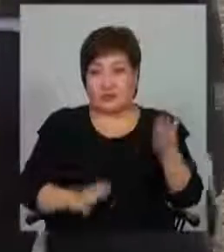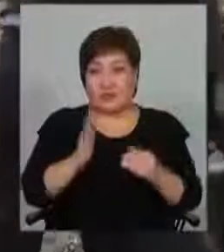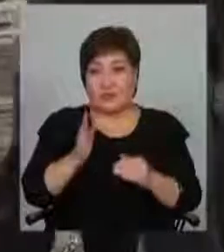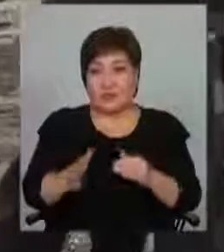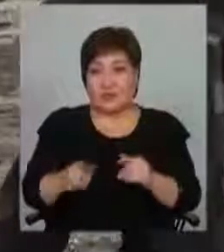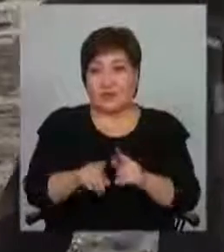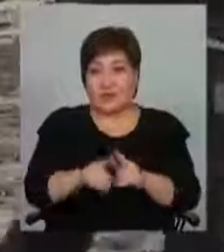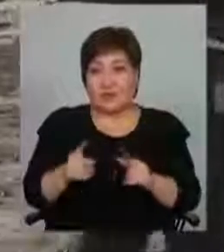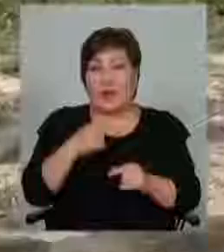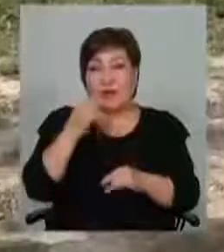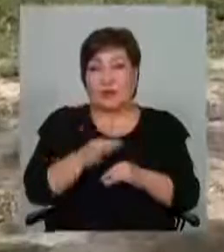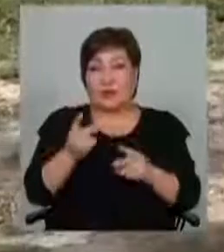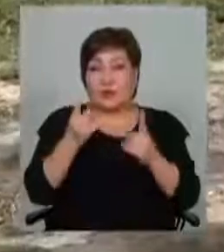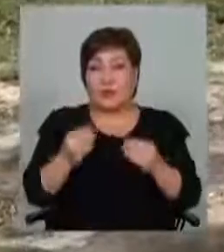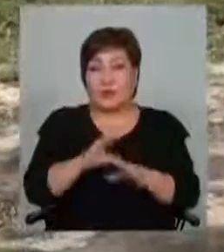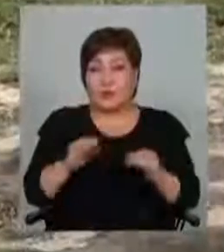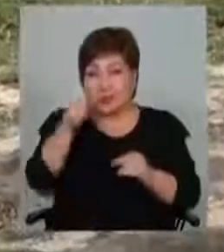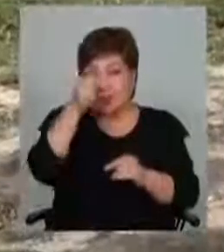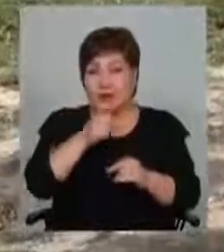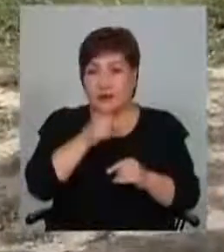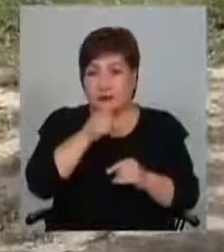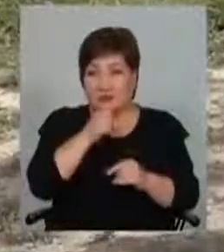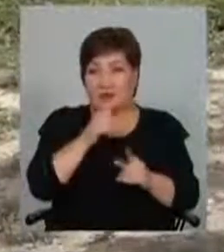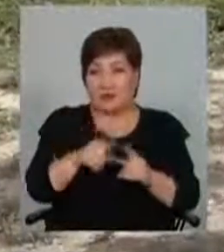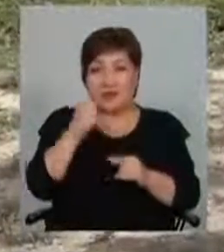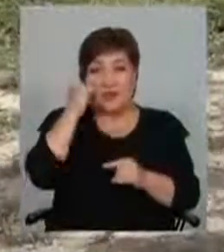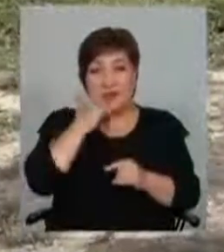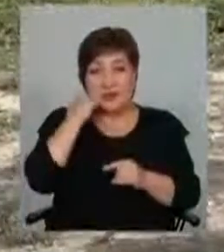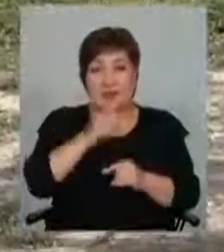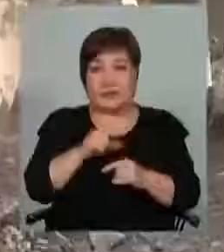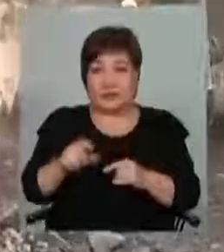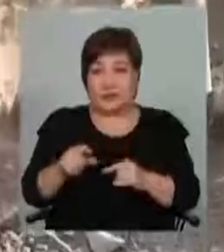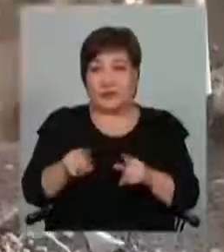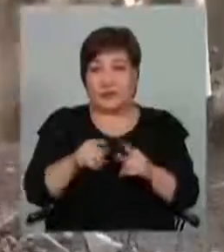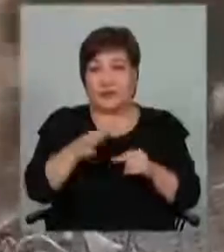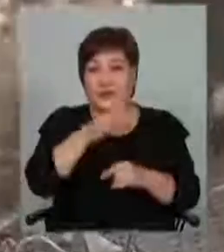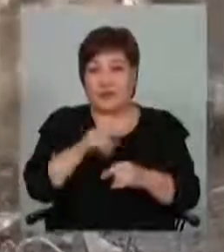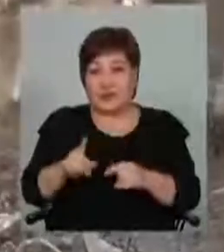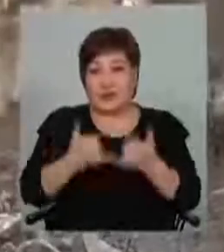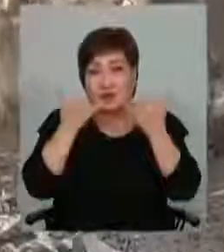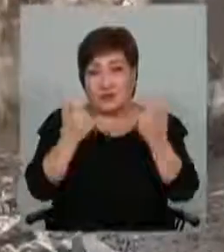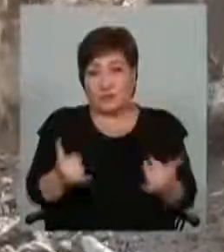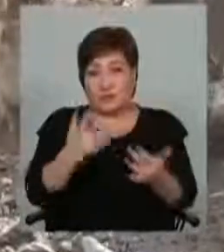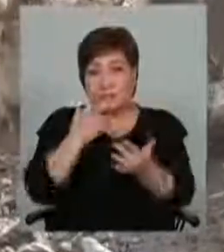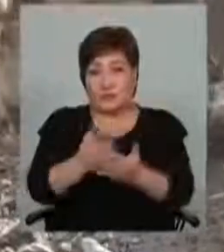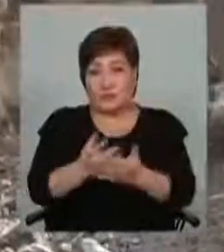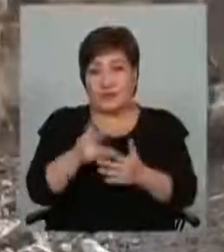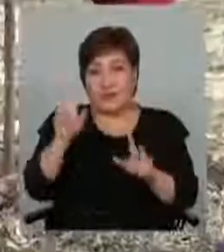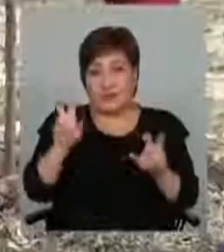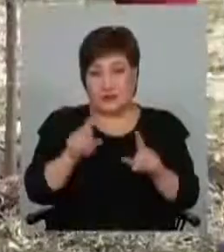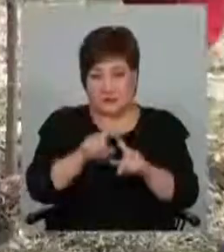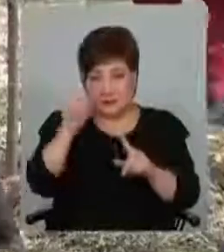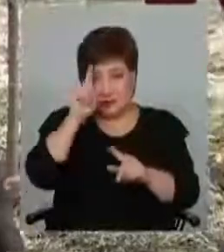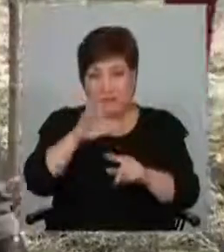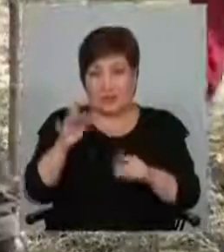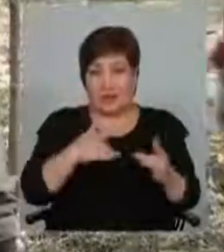кетейік, тек бір күнде емес, бүтіндей бір айды еншілеген қарияларға дәл осы кезде құрмет еселенеді. Аталған акцияда соның бір дәлелі.